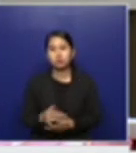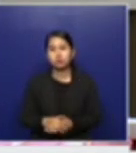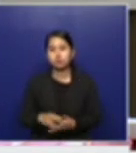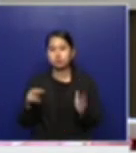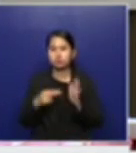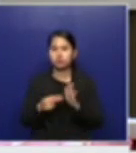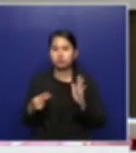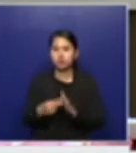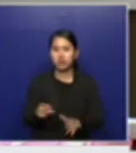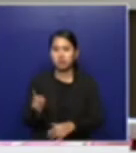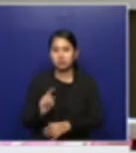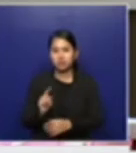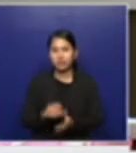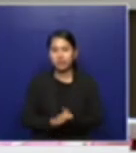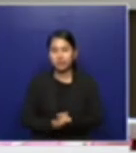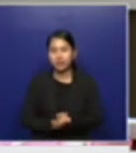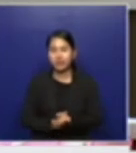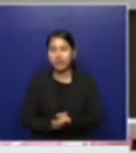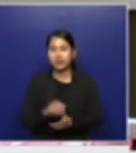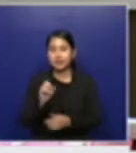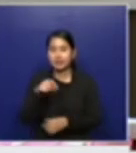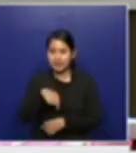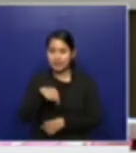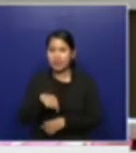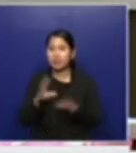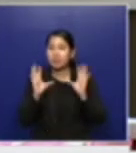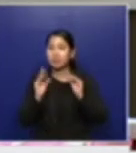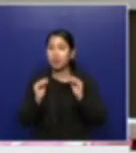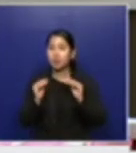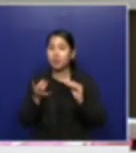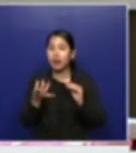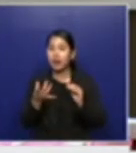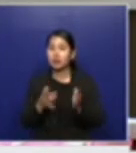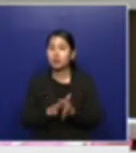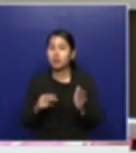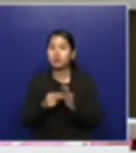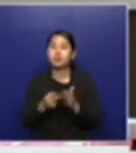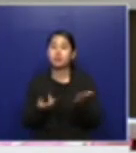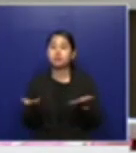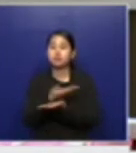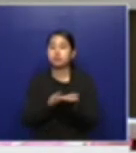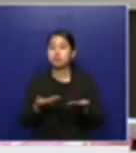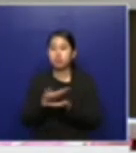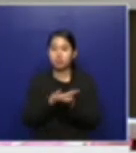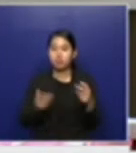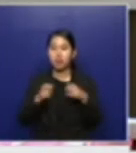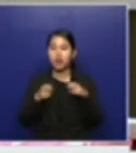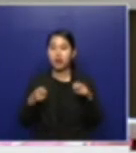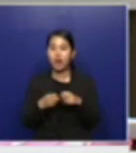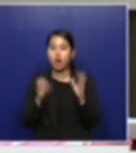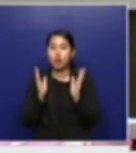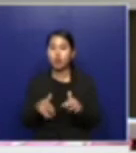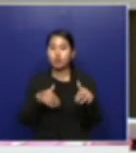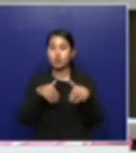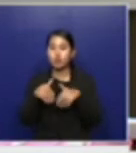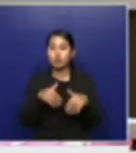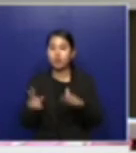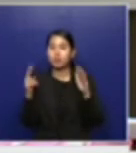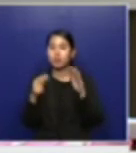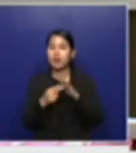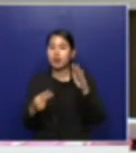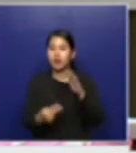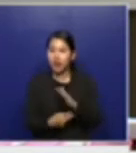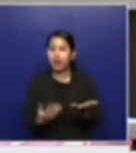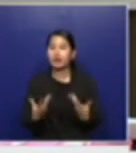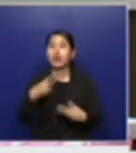หญ่ต่อไปสภาผู้แทนแห่งนี้ก็ไม่ต้องมาคุยอะไรมีแต่มหาลือเรื่องปัญหาสะพานขาดภั